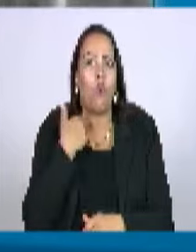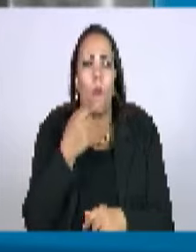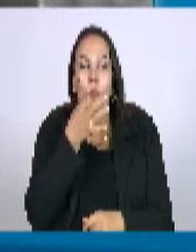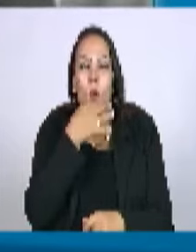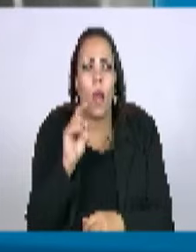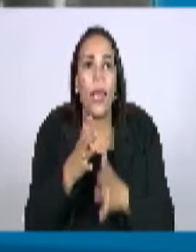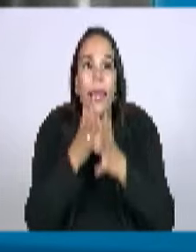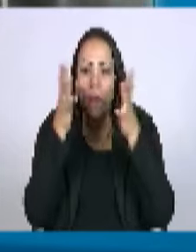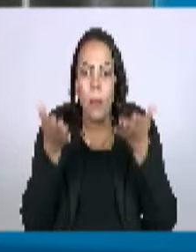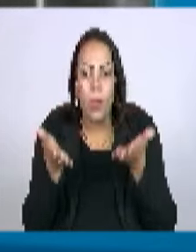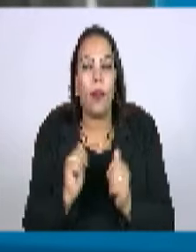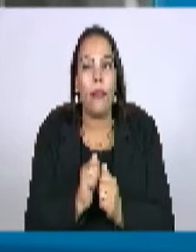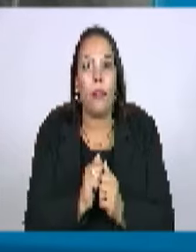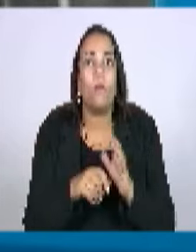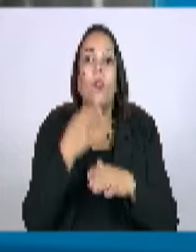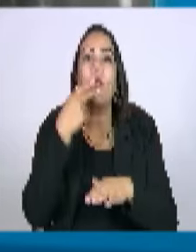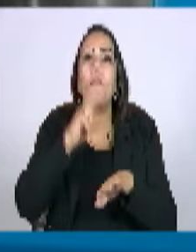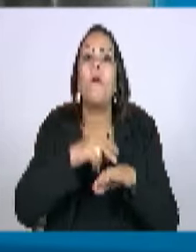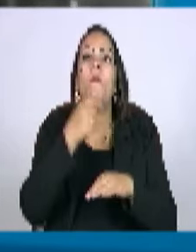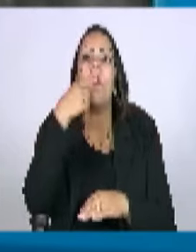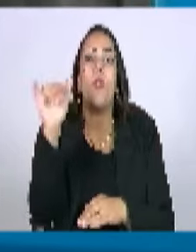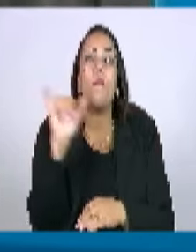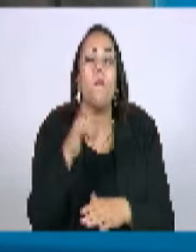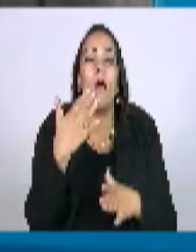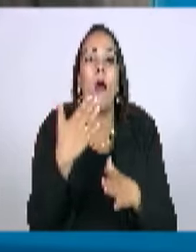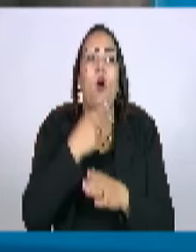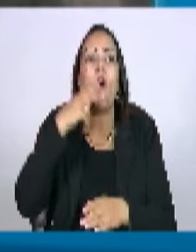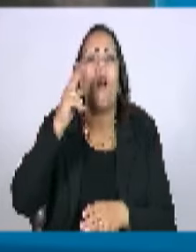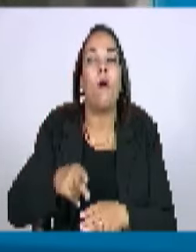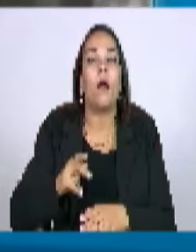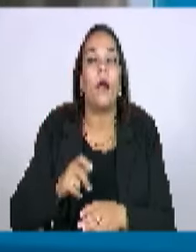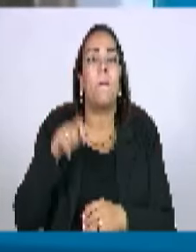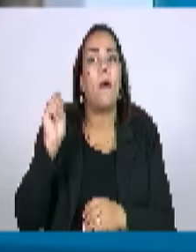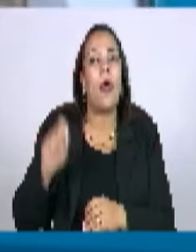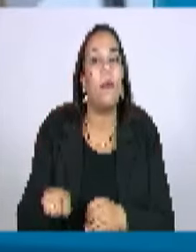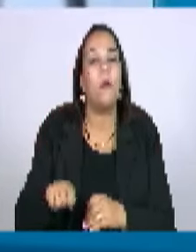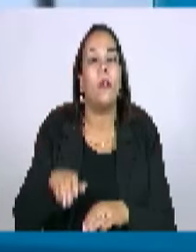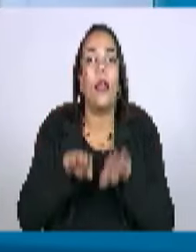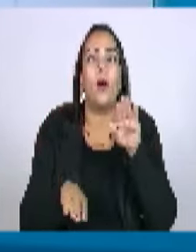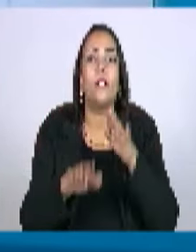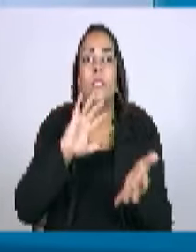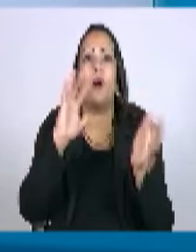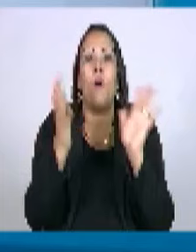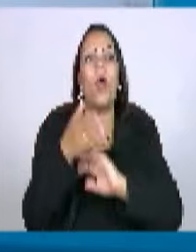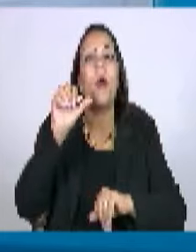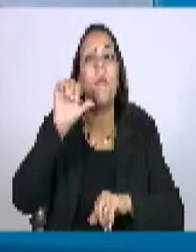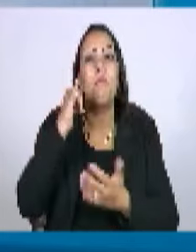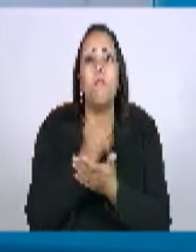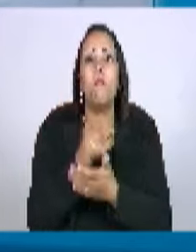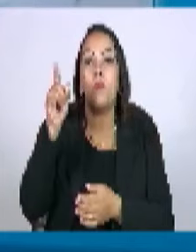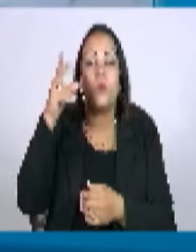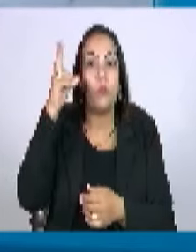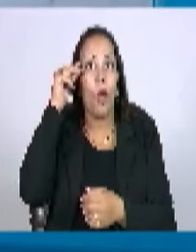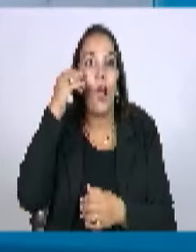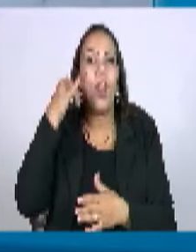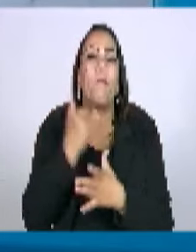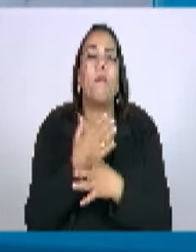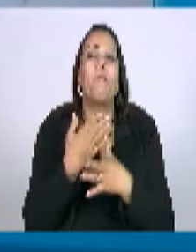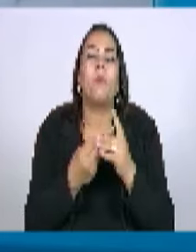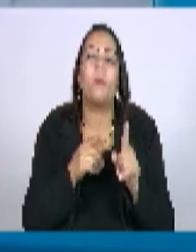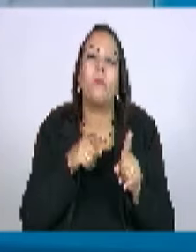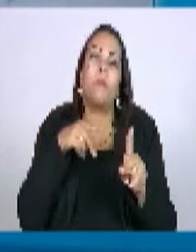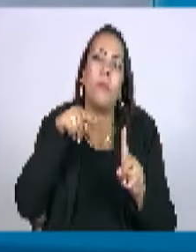قليله وذكر ايضا قرار محكمه العدل الدوليه ان على اسرائيل ضمان وصول لجان